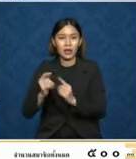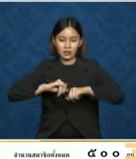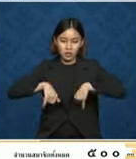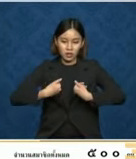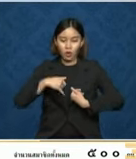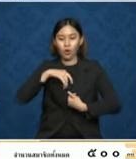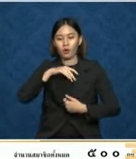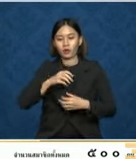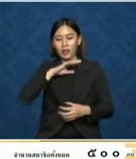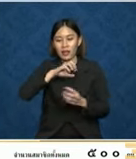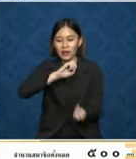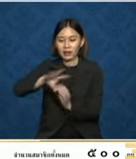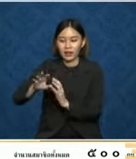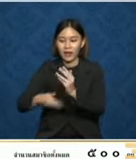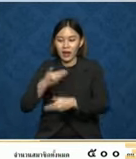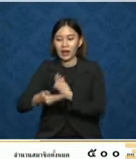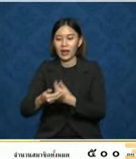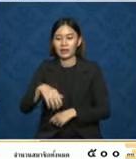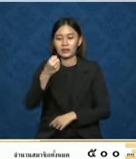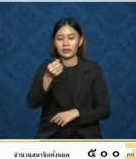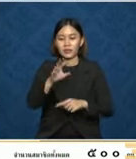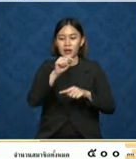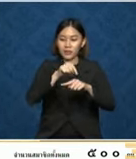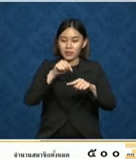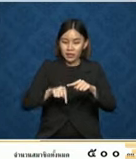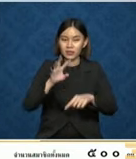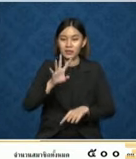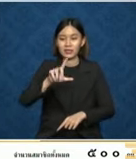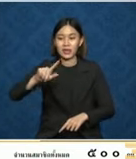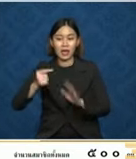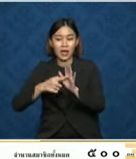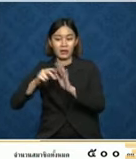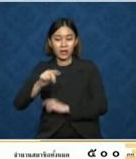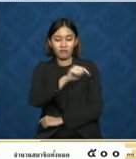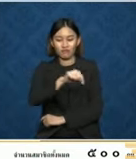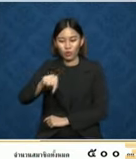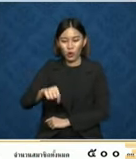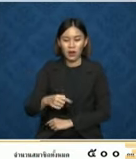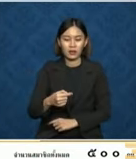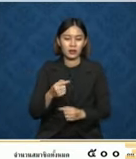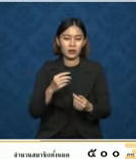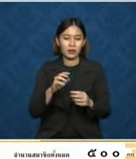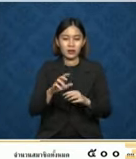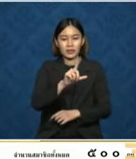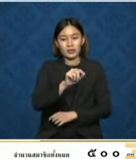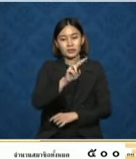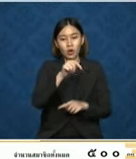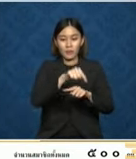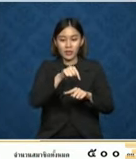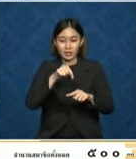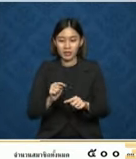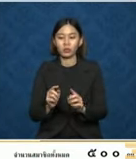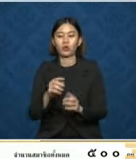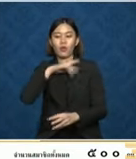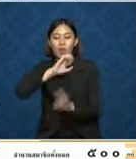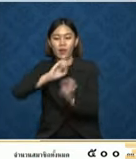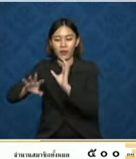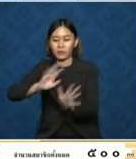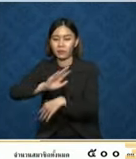ขยะนำไปขายราว 15% หรือ4ล้านตันโดยทั้ง2ส่วนนี้จะคิดเป็นสัดส่วน 22% ของปริมาณขยะทั้